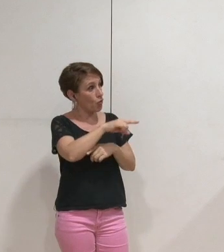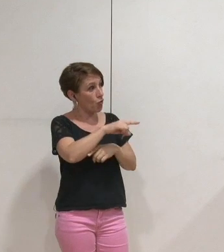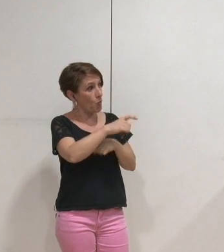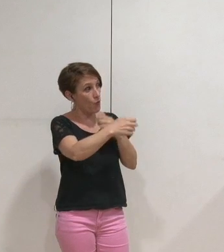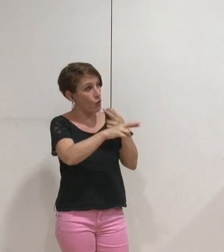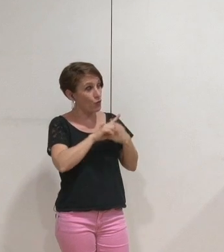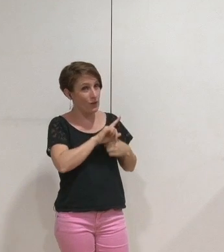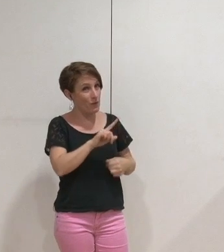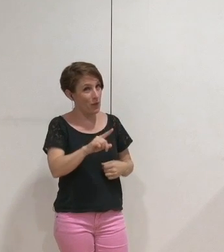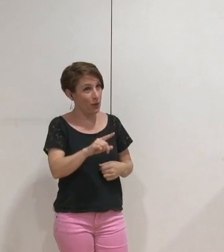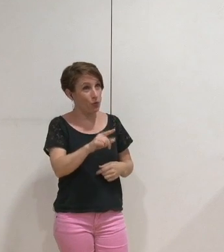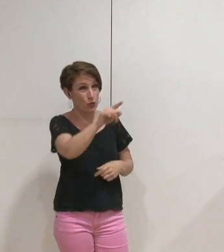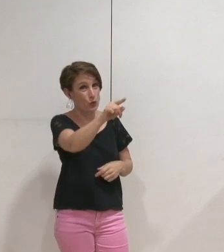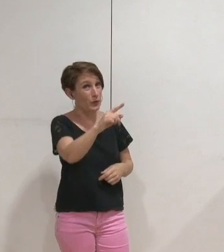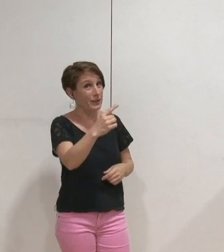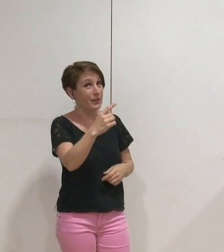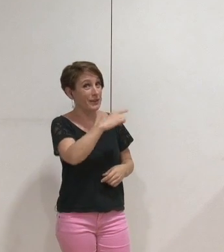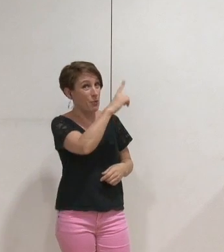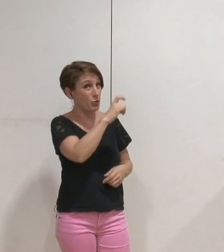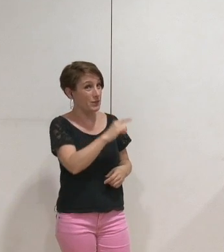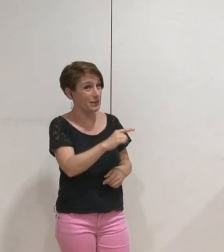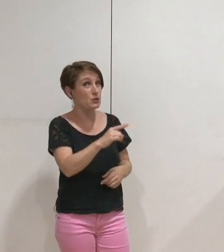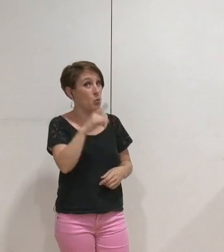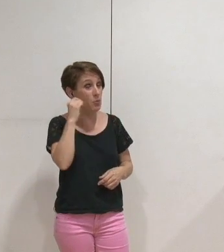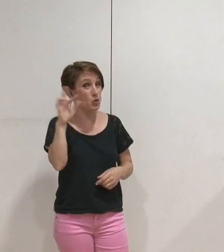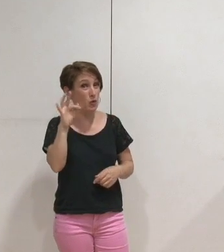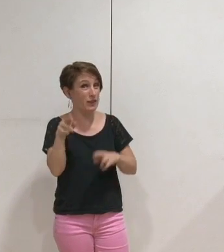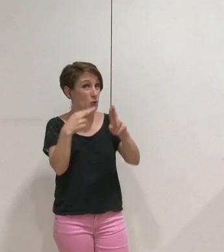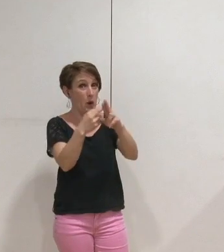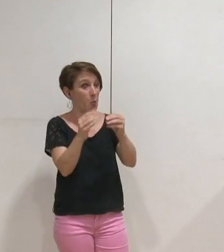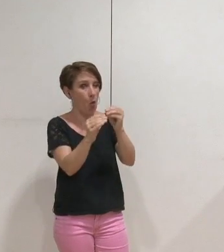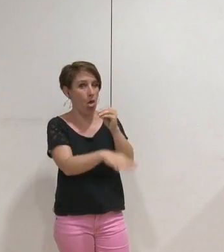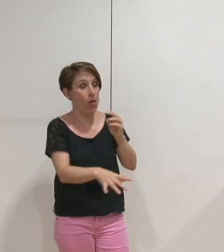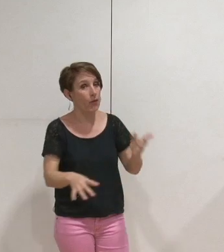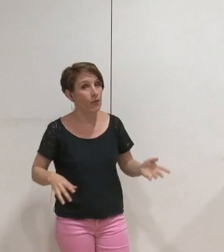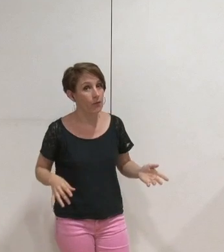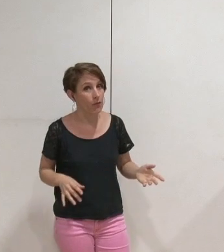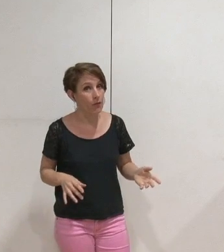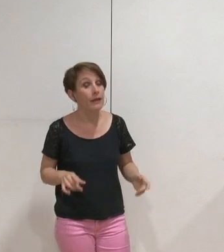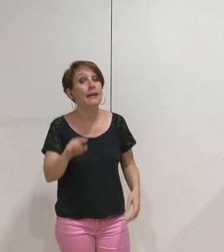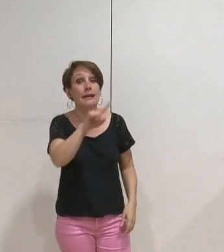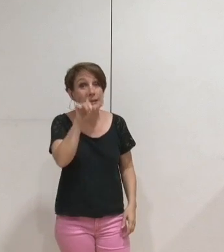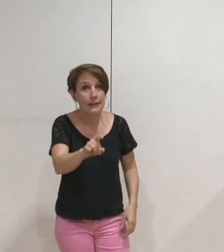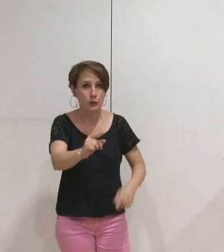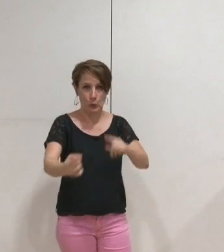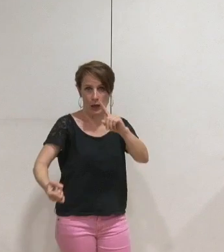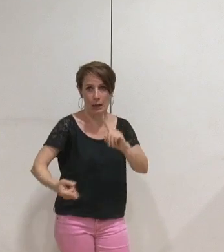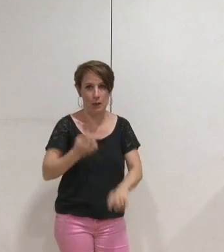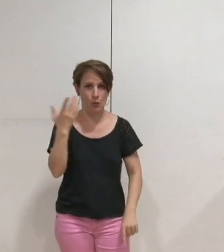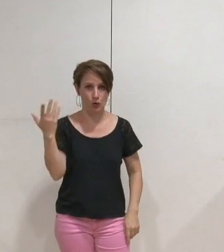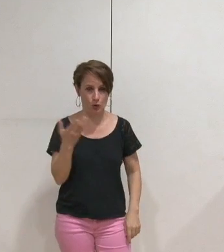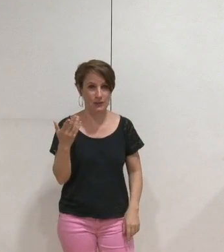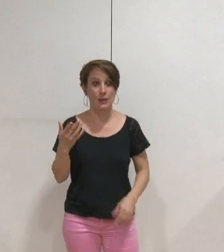question pourtant essentielle monsieur fristo c'est est-ce que la vente sur